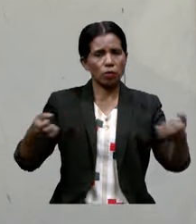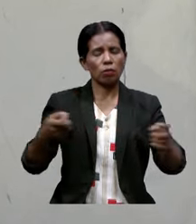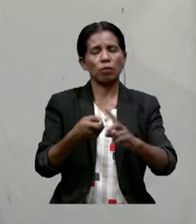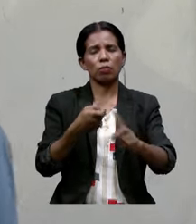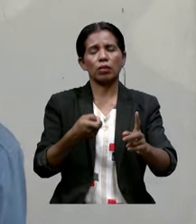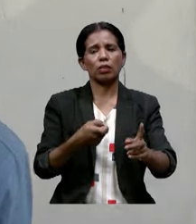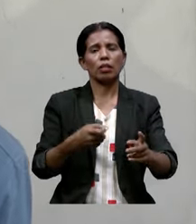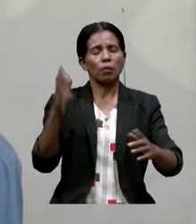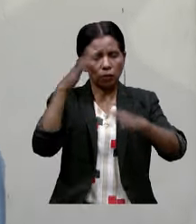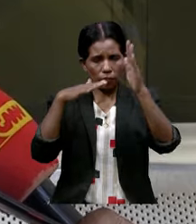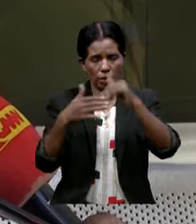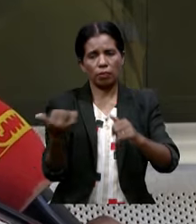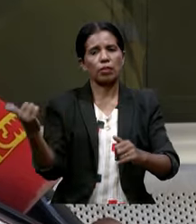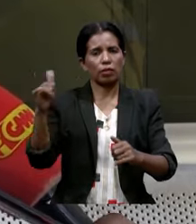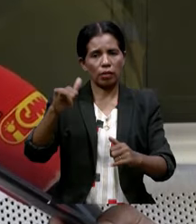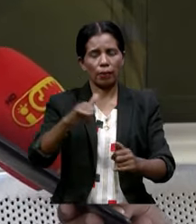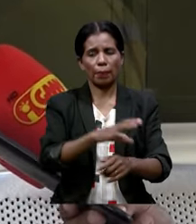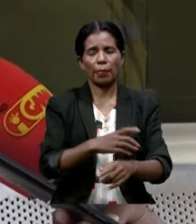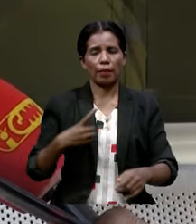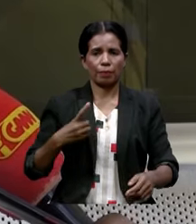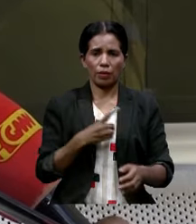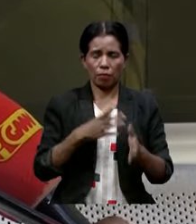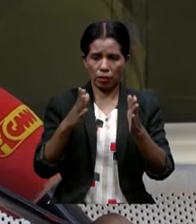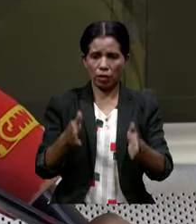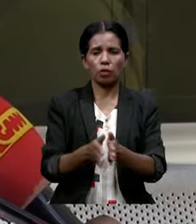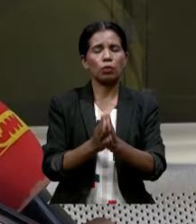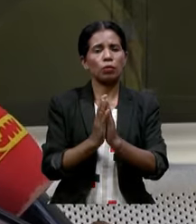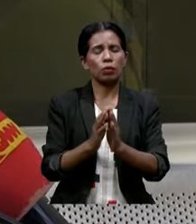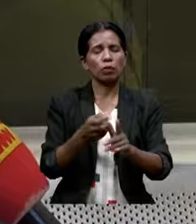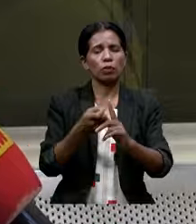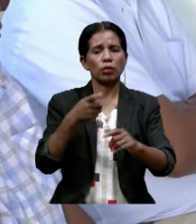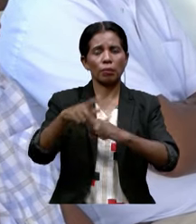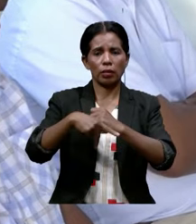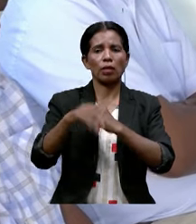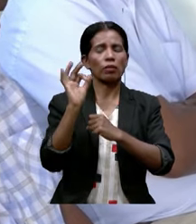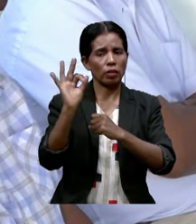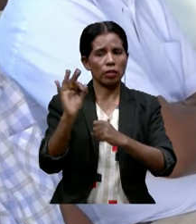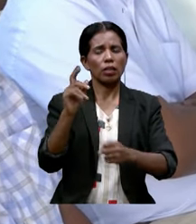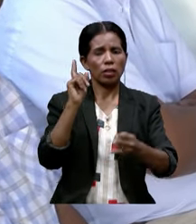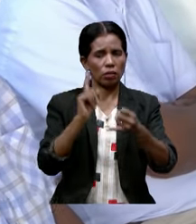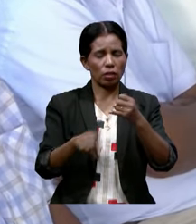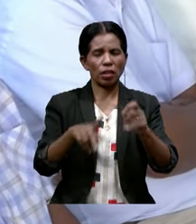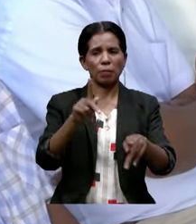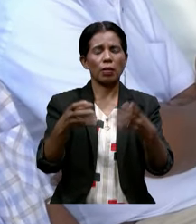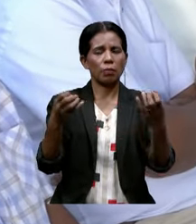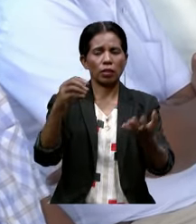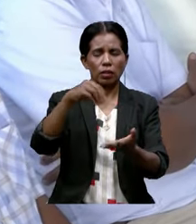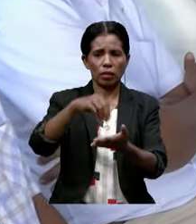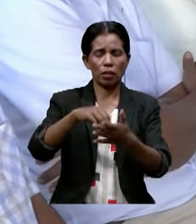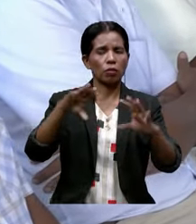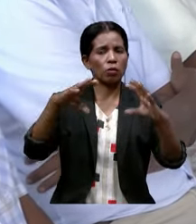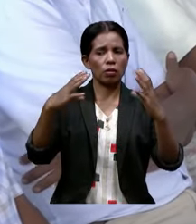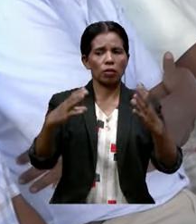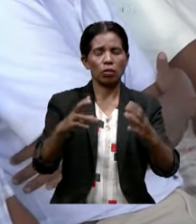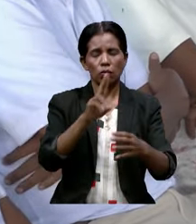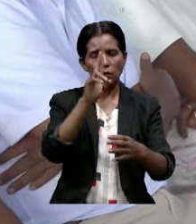bem no Indonésia. Nunemos deputado David Dias Mandate, usi bangkada Fretling Hateten, ikus-ikusnya sociedade barat kria klase no buka